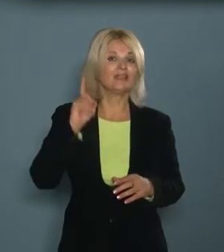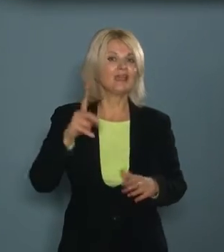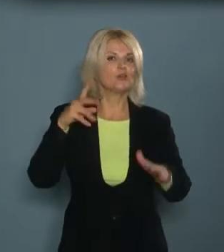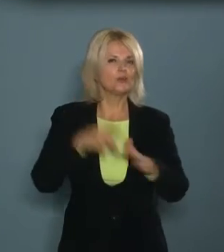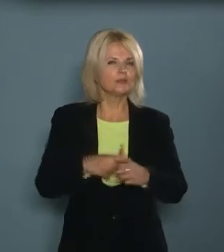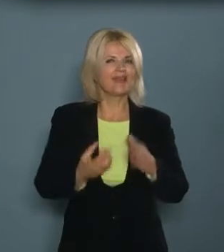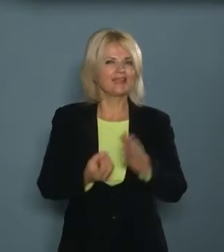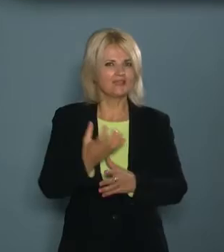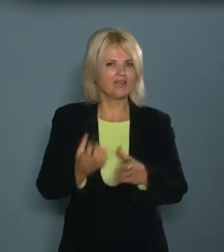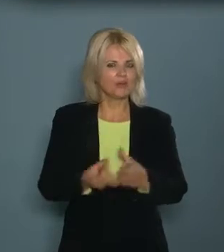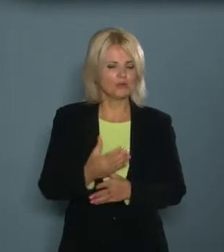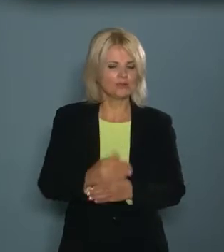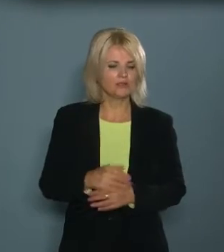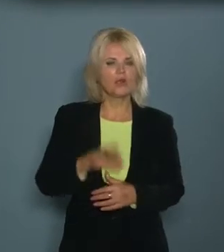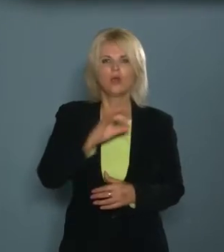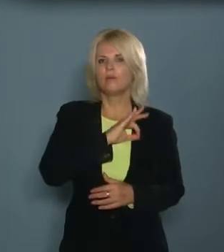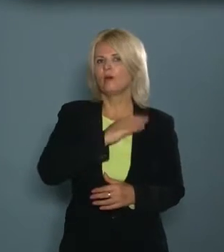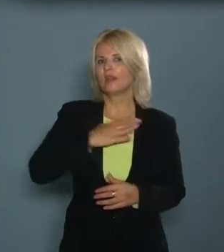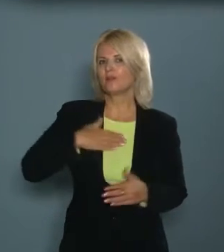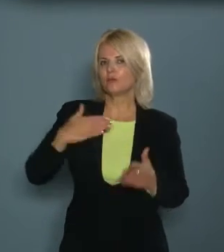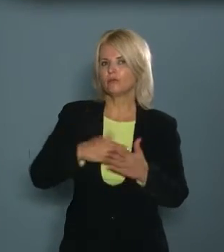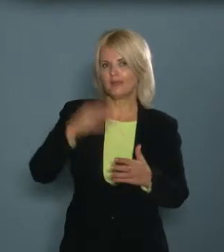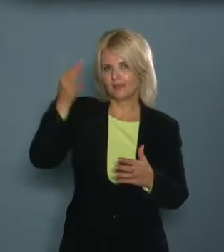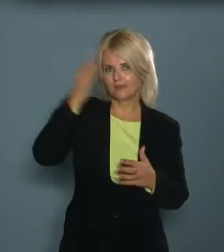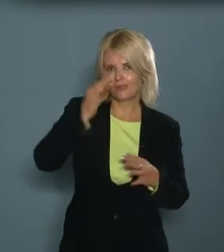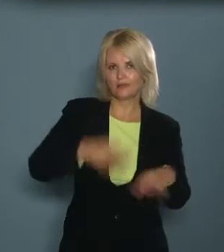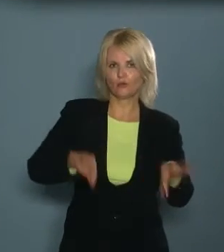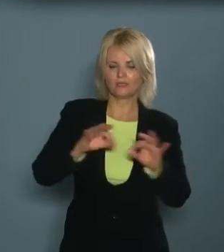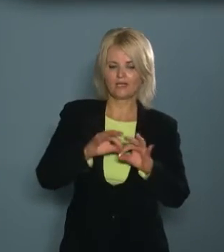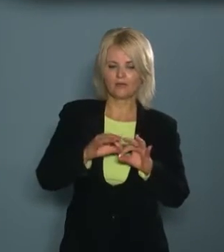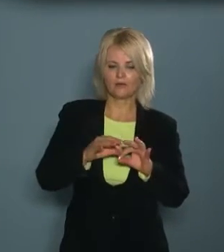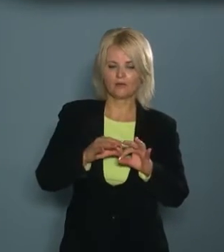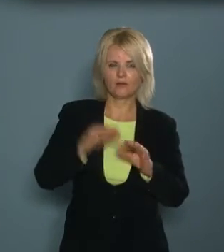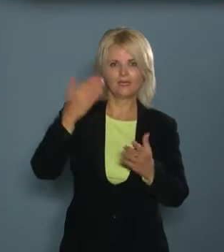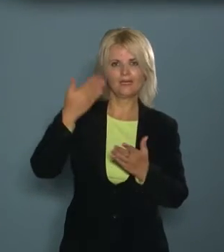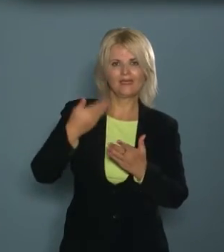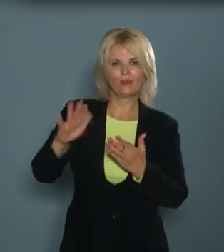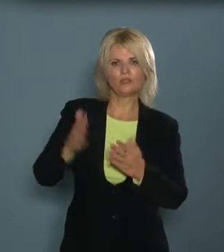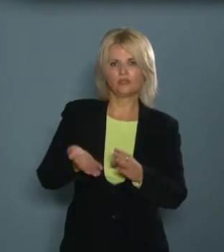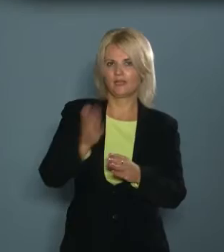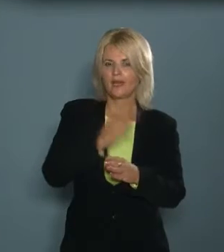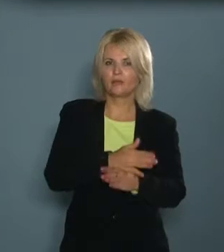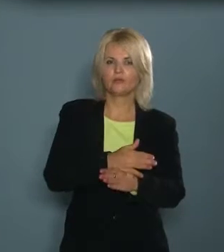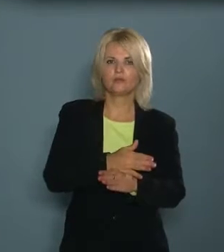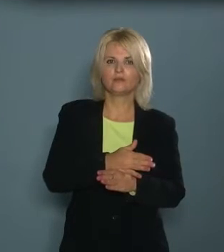közben kiderült, hogy barátunk még Németországban a kiutasítása előtt